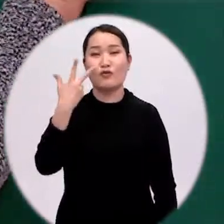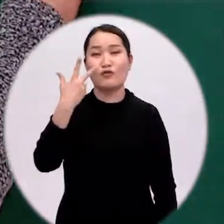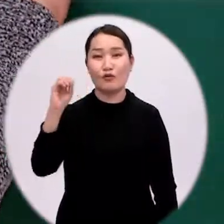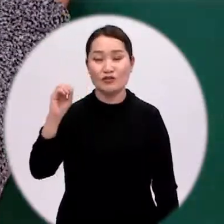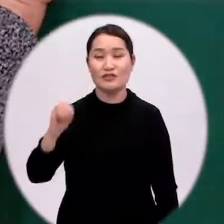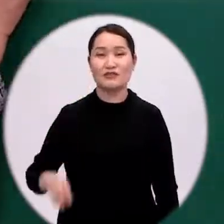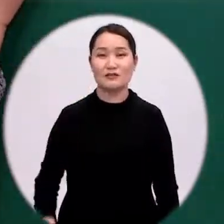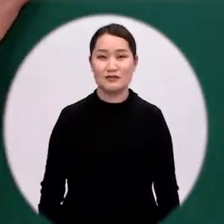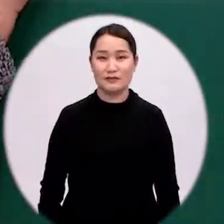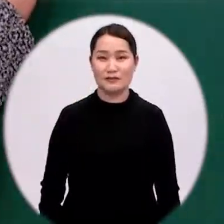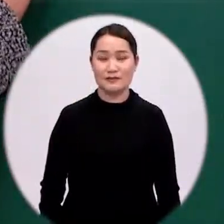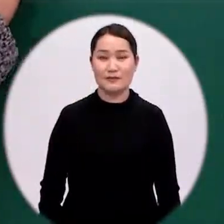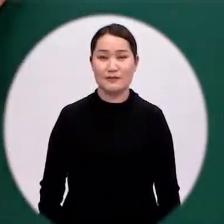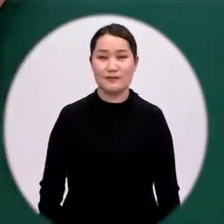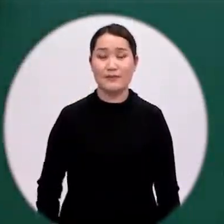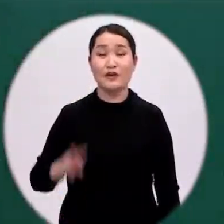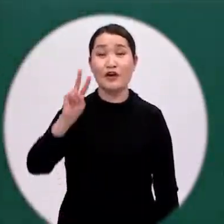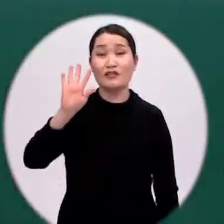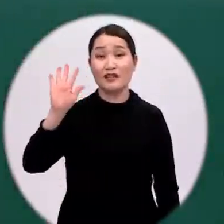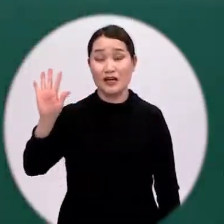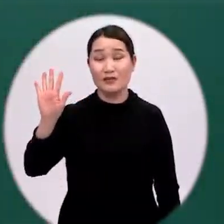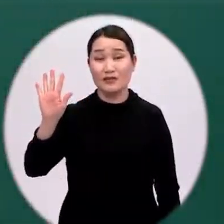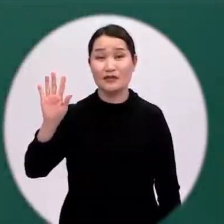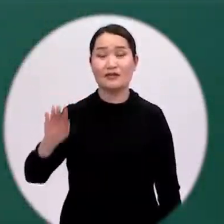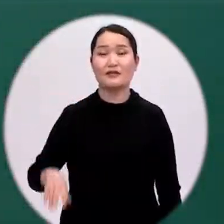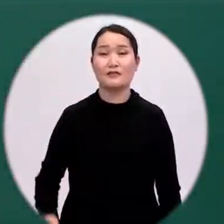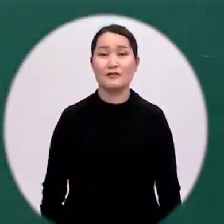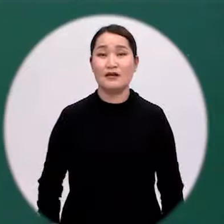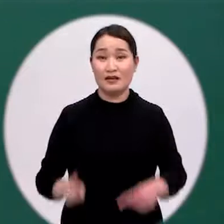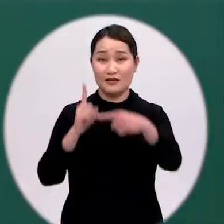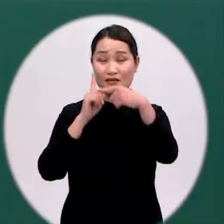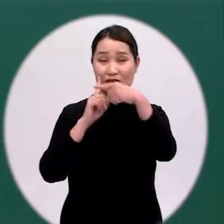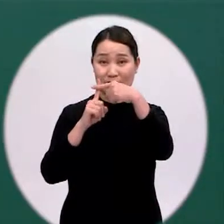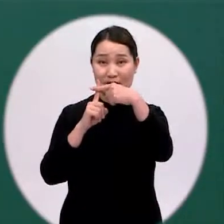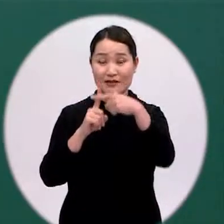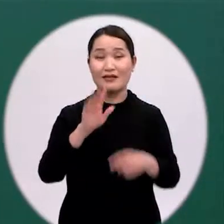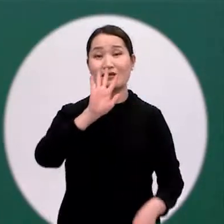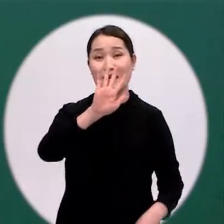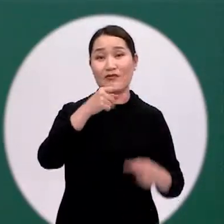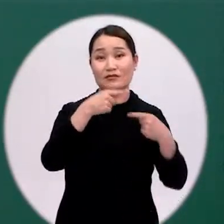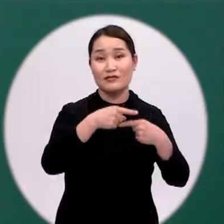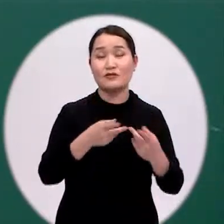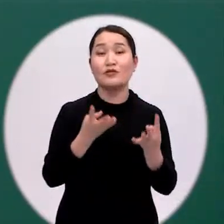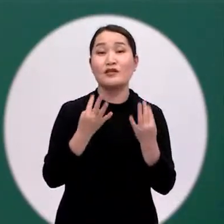одоо үнийгээ бичиглэл болж бичээ. 25 төгрөг дээр 5 төгрөгийг нэмлээ.